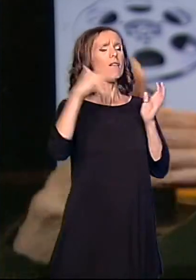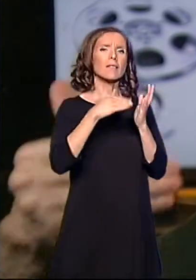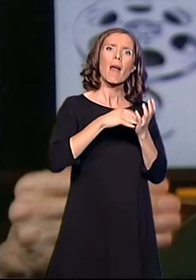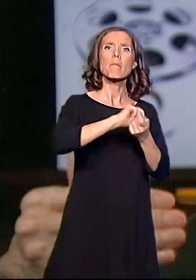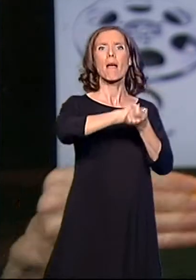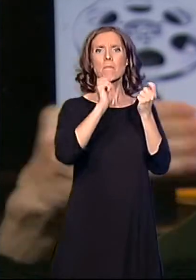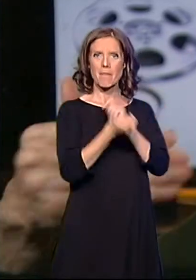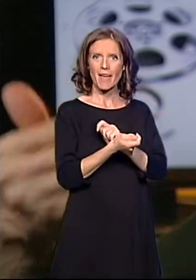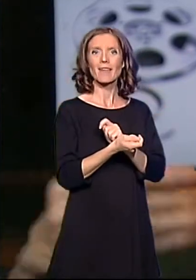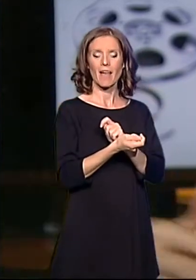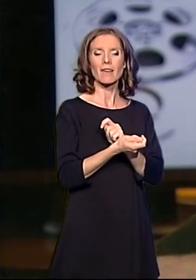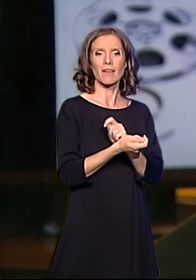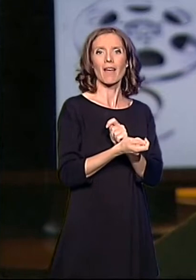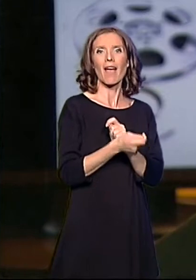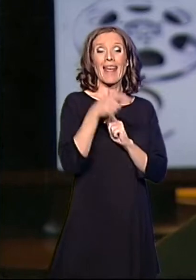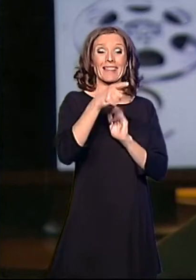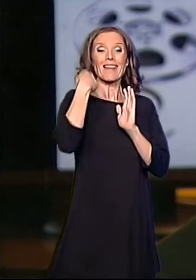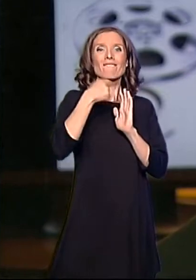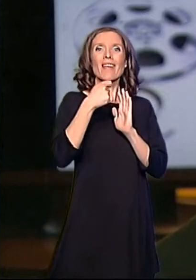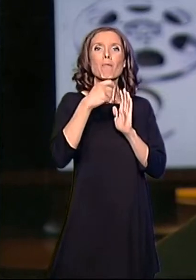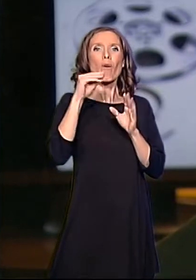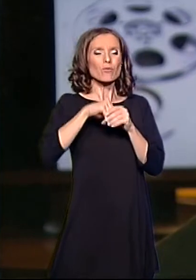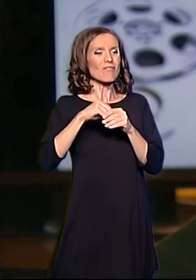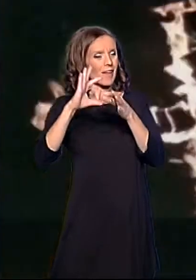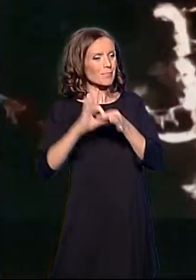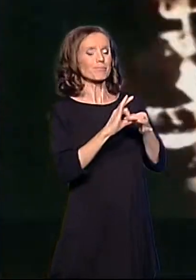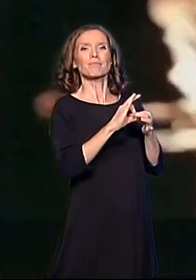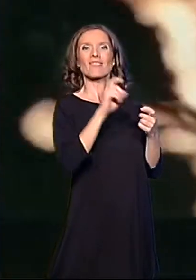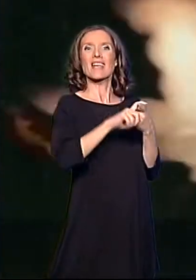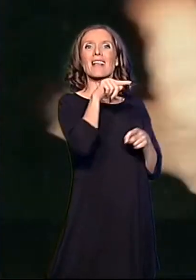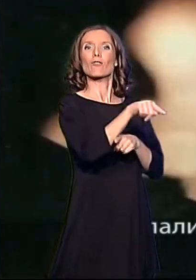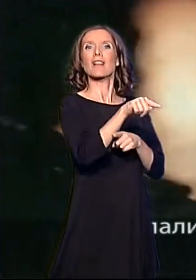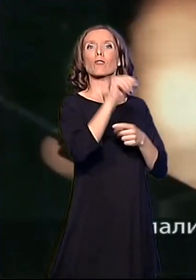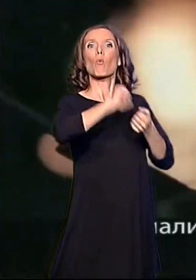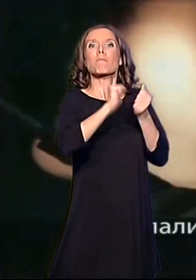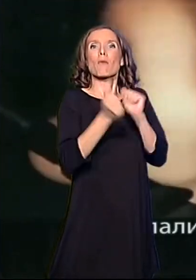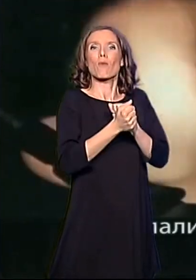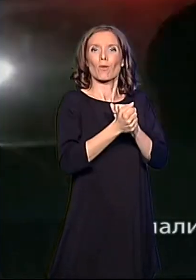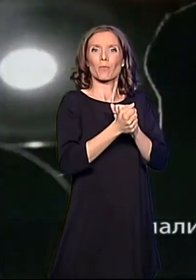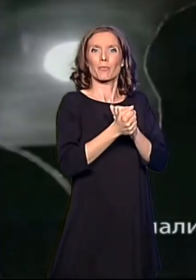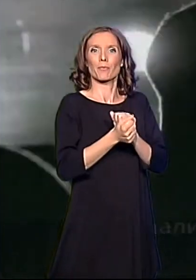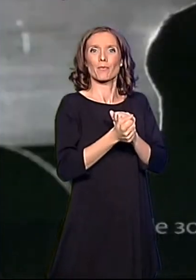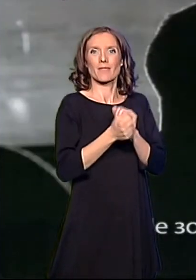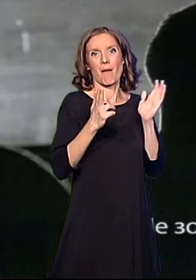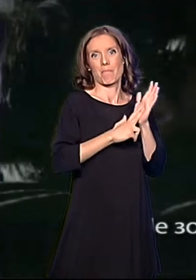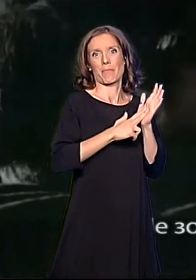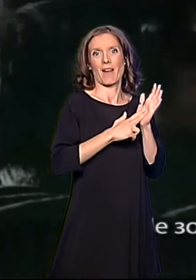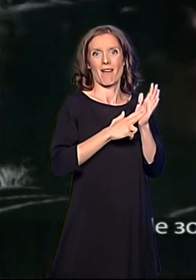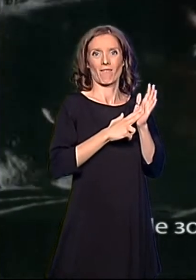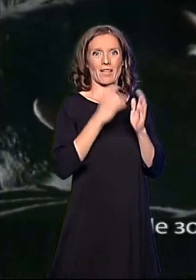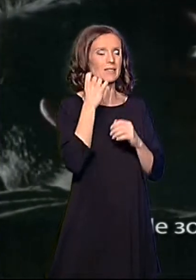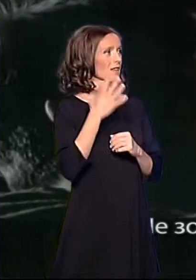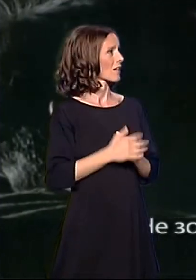stvari kao nastavak te borbe koja je već počela. You had us scared to death, man. Don't you call